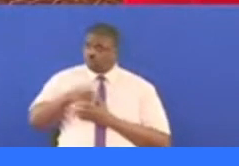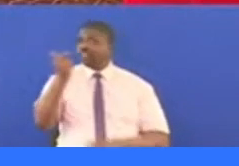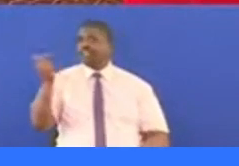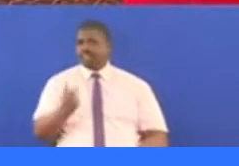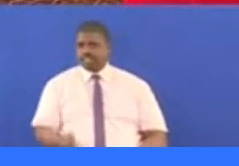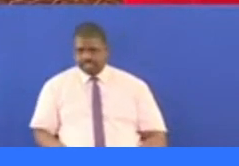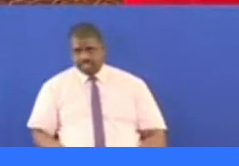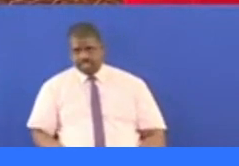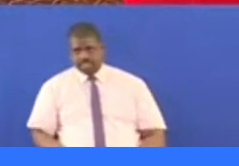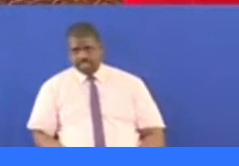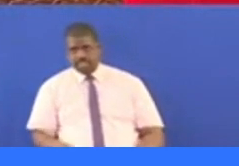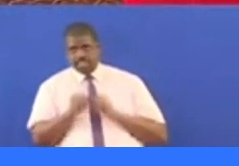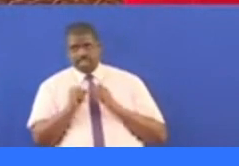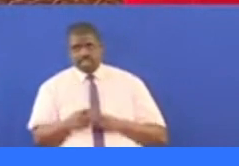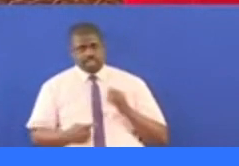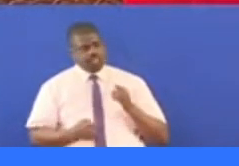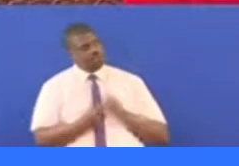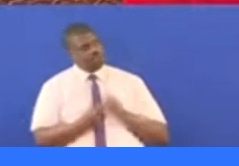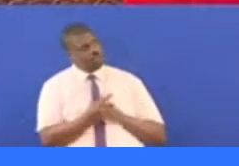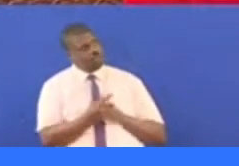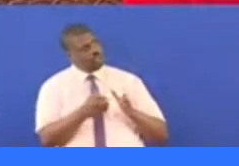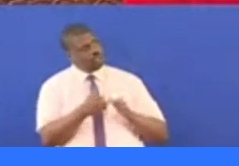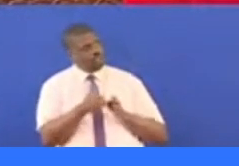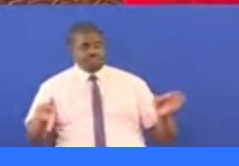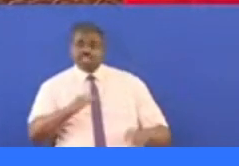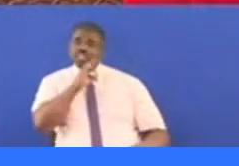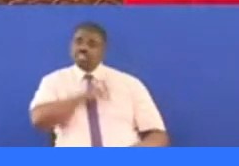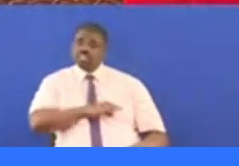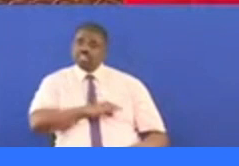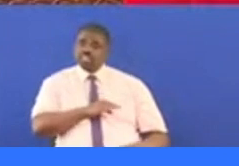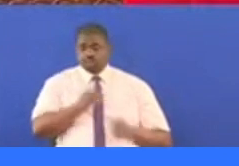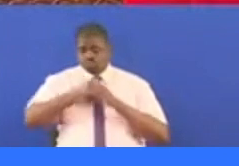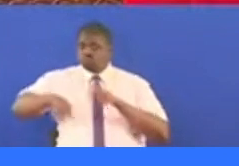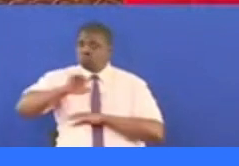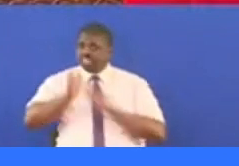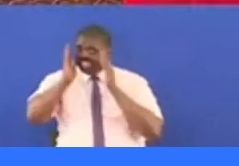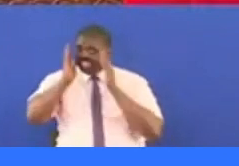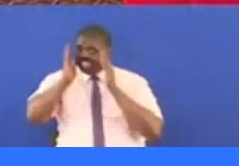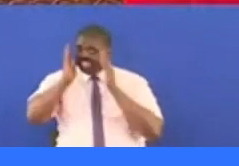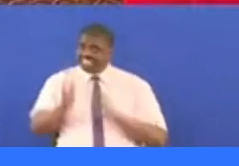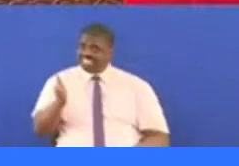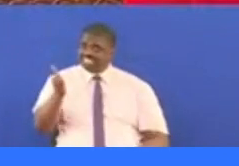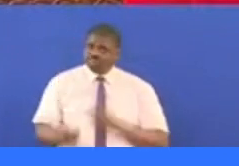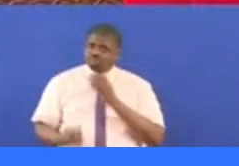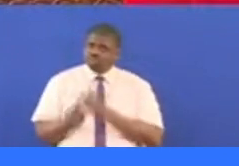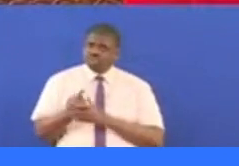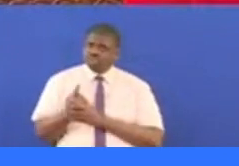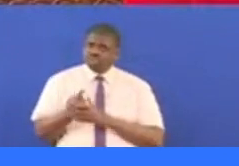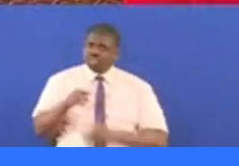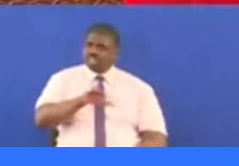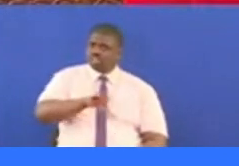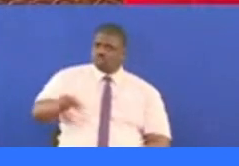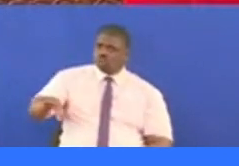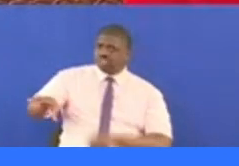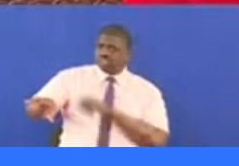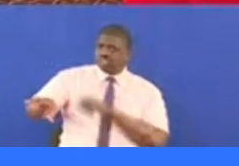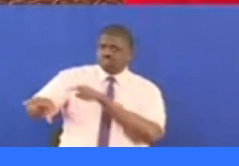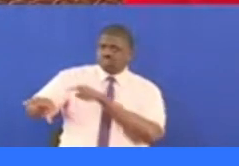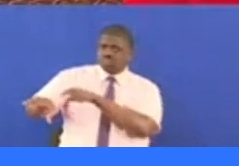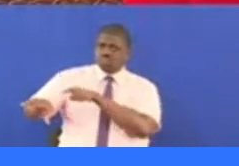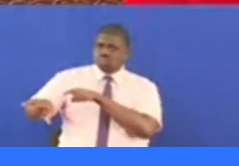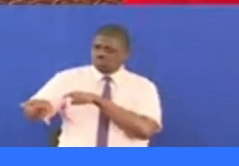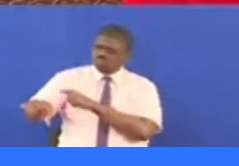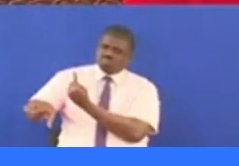Lakini inapotoka nafasi za ajira, Mheshimiwa Mwenyekiti, utaona tu wametoka kwenye zoni fulani au kwenye eneo moja